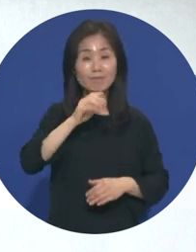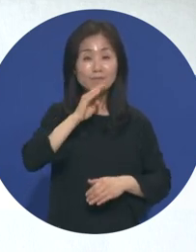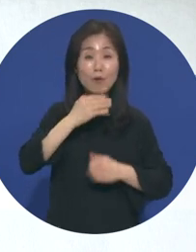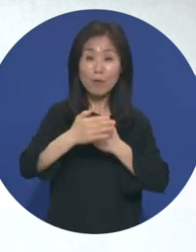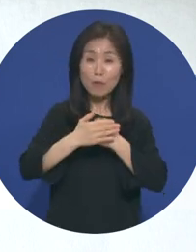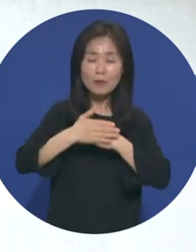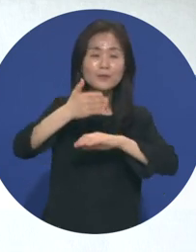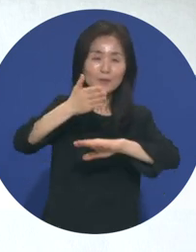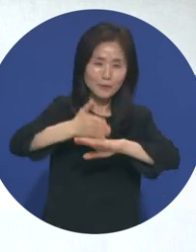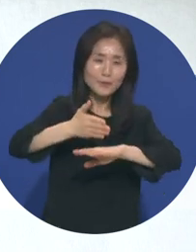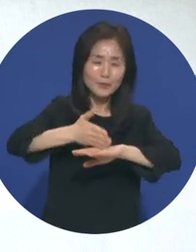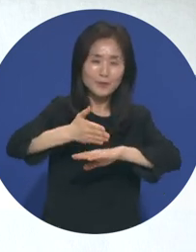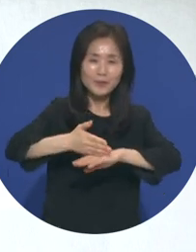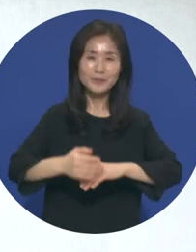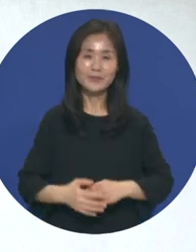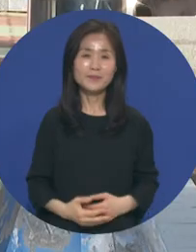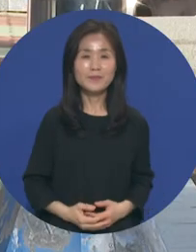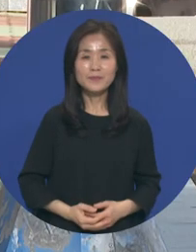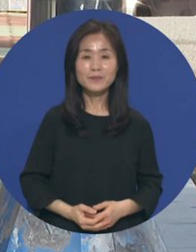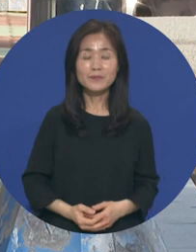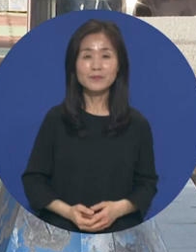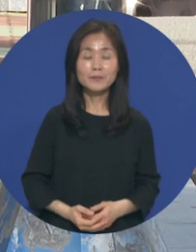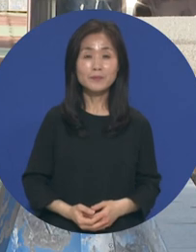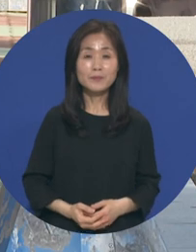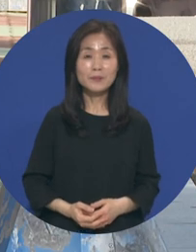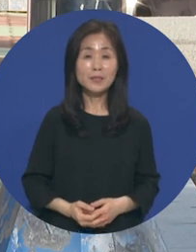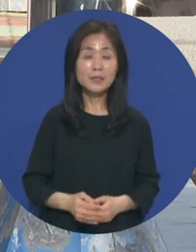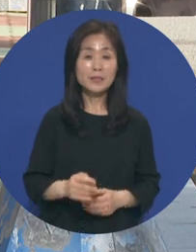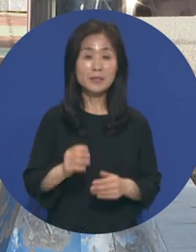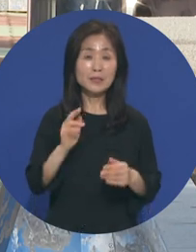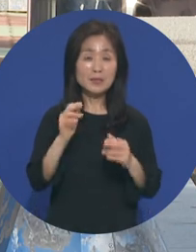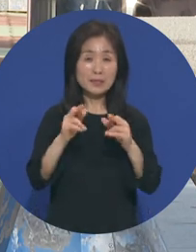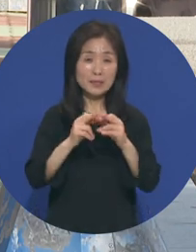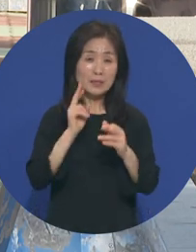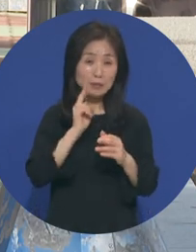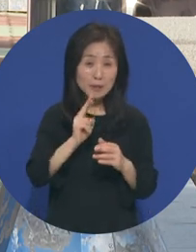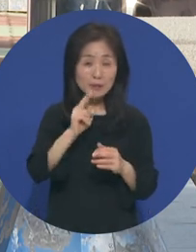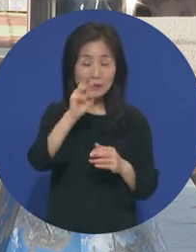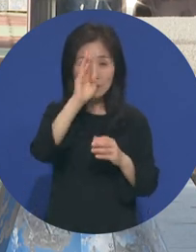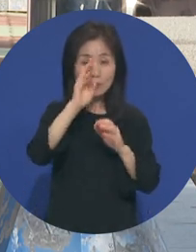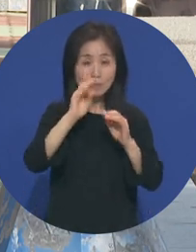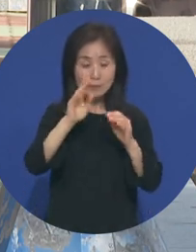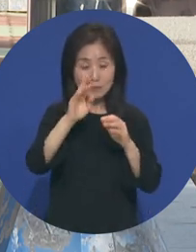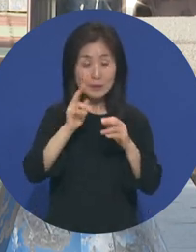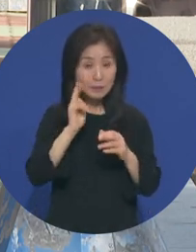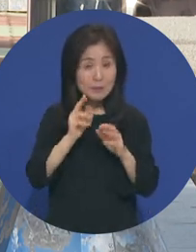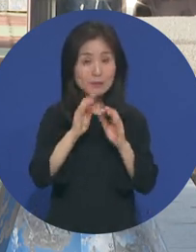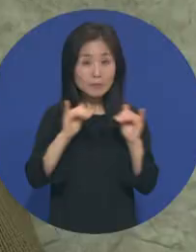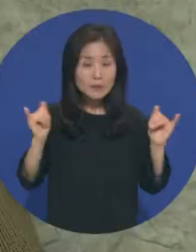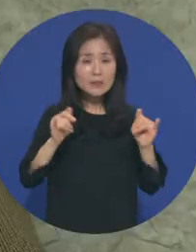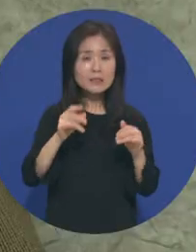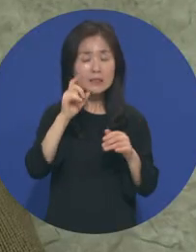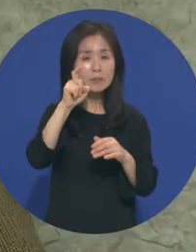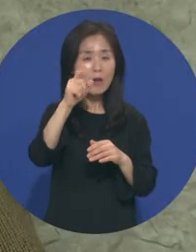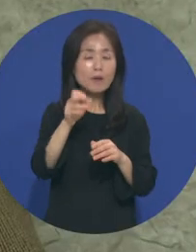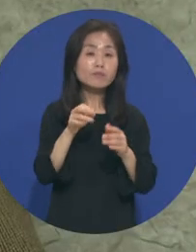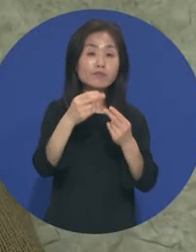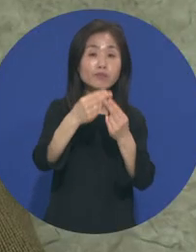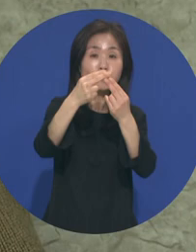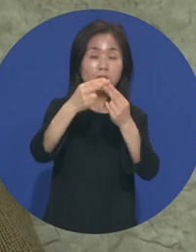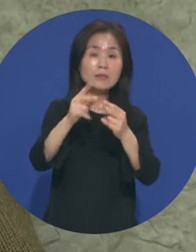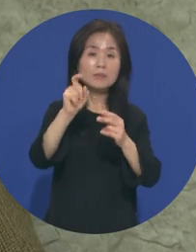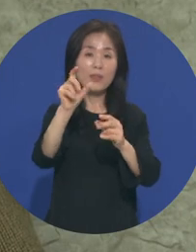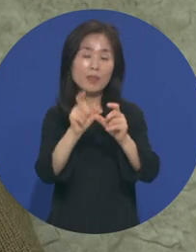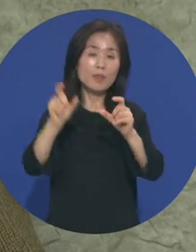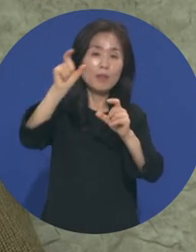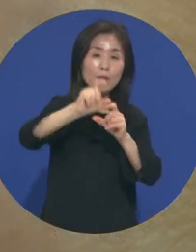해주신다면 정말 너무 감사할 것 같아요 중증 장애인이 10만 원을 저축하면 10만 원의 지원이 더해져 2년 동안 500만